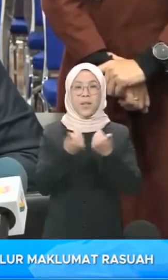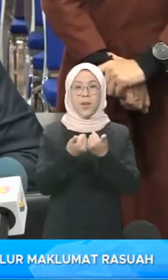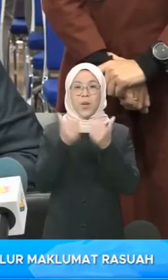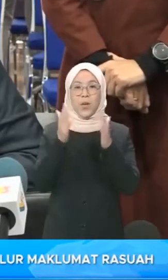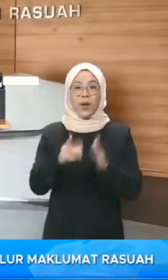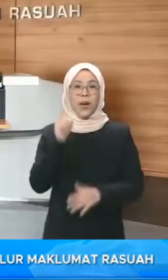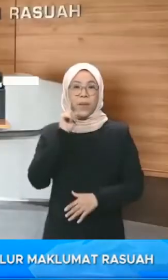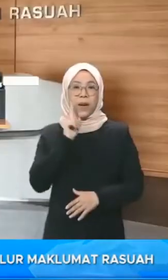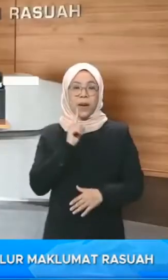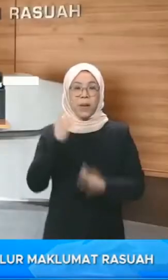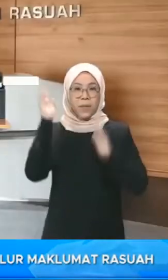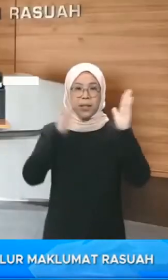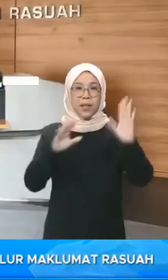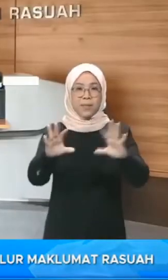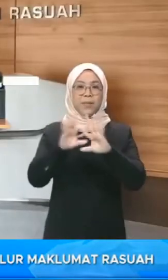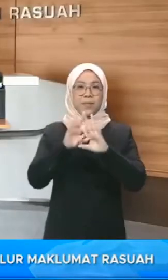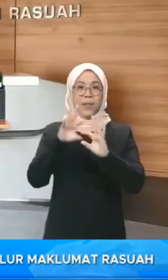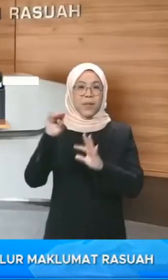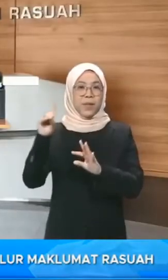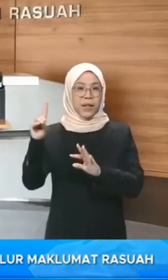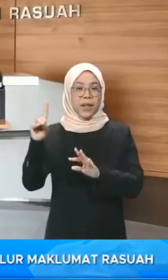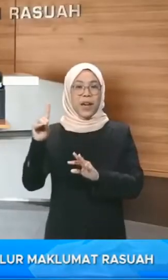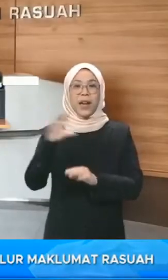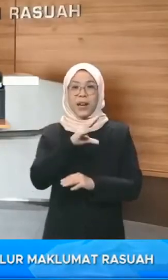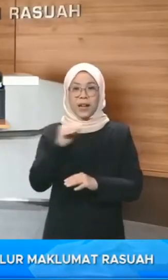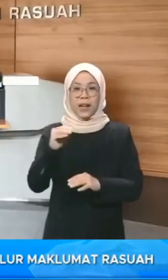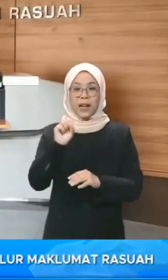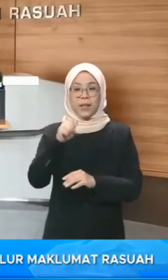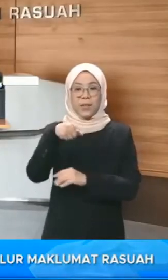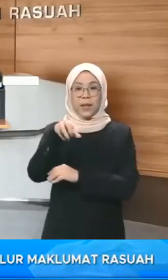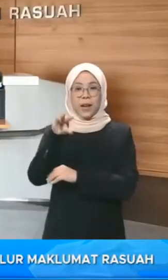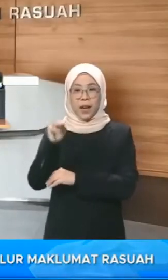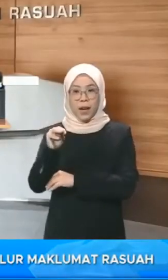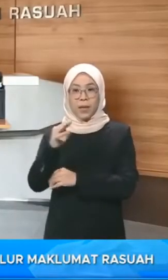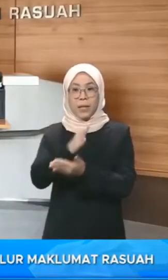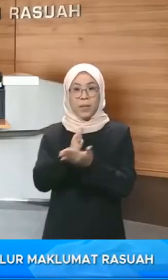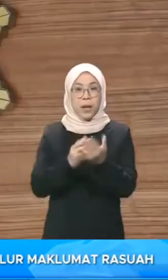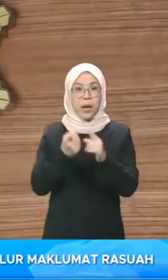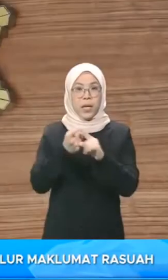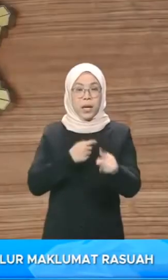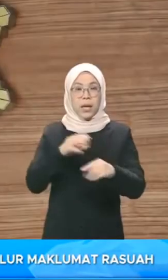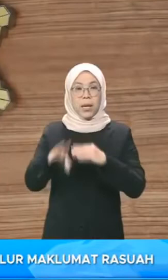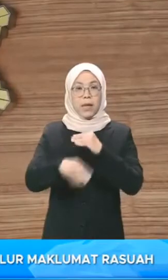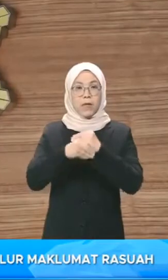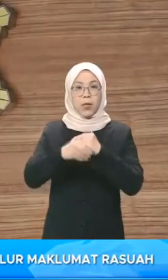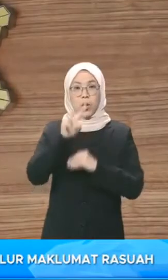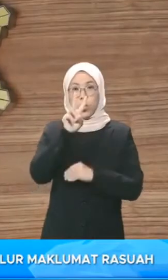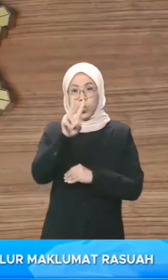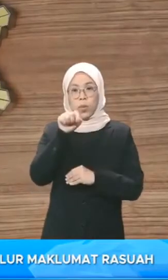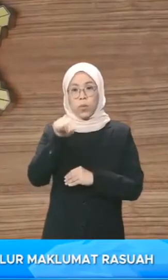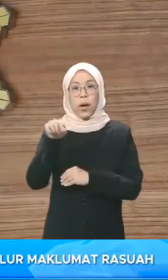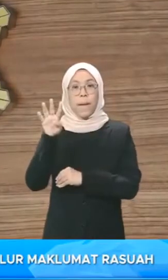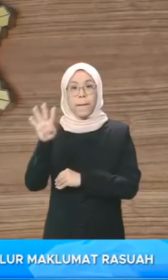Pekak Malaysia. Pembabitan komuniti OKU dalam SPRM adalah sebahagian daripada inisiatif